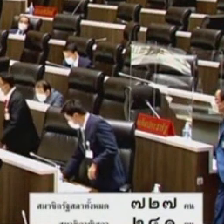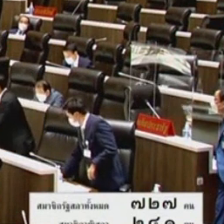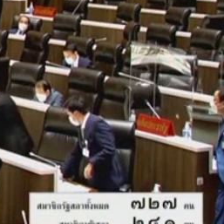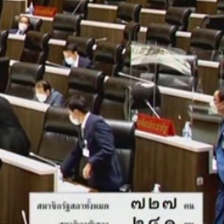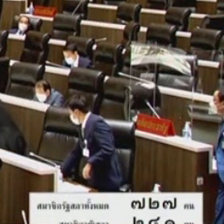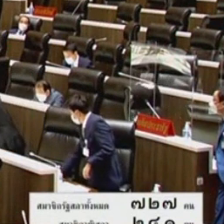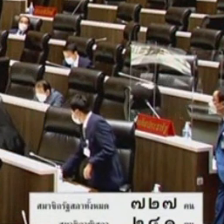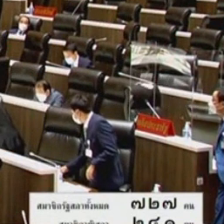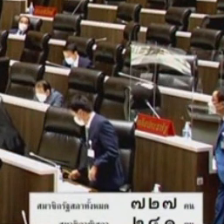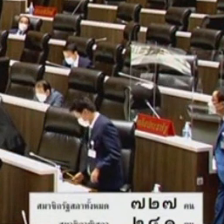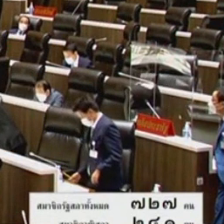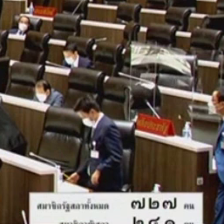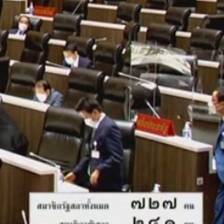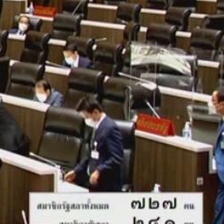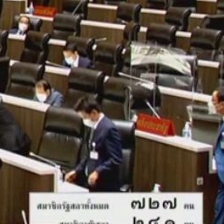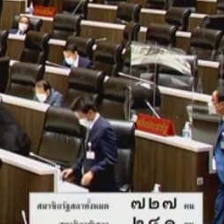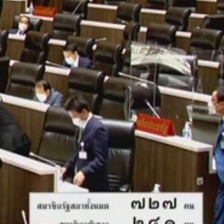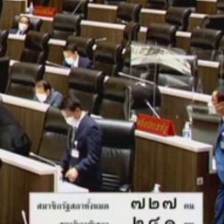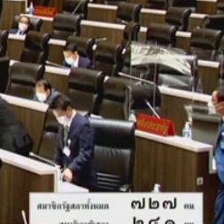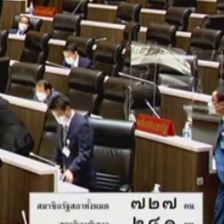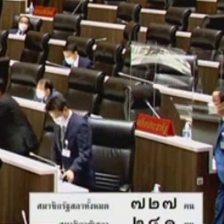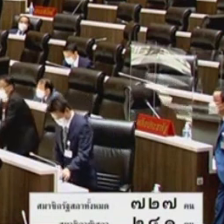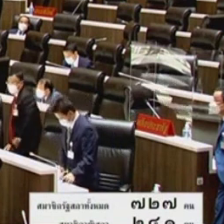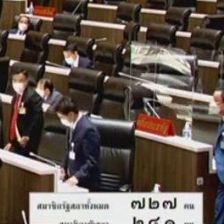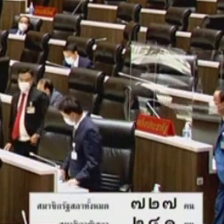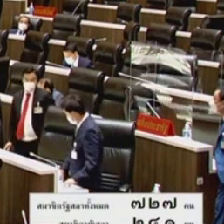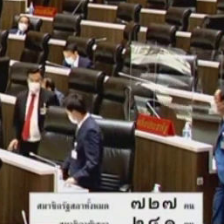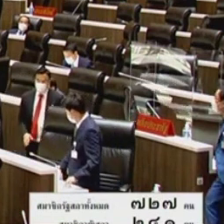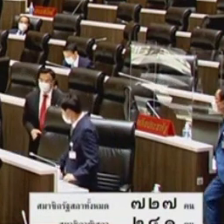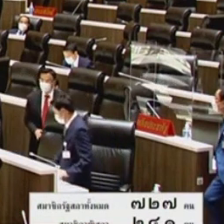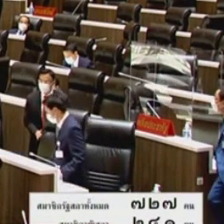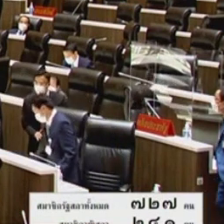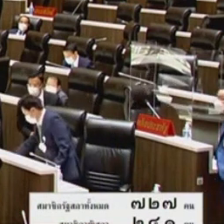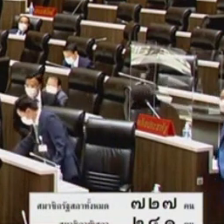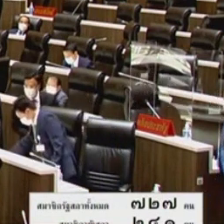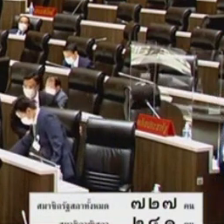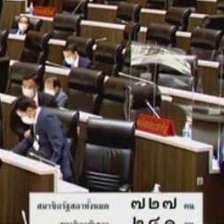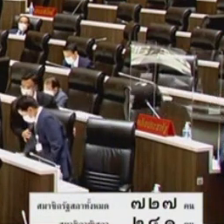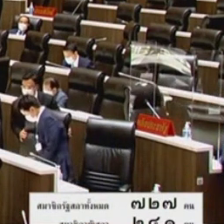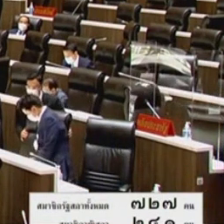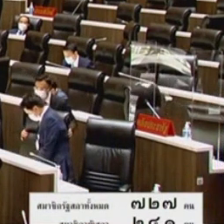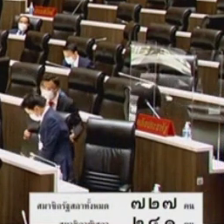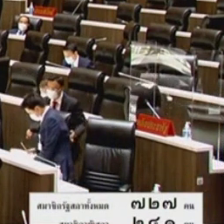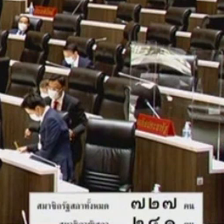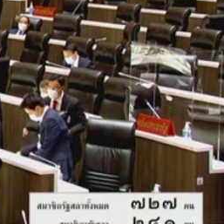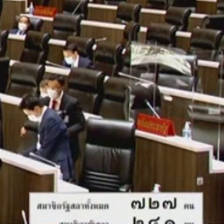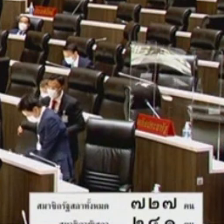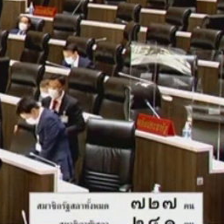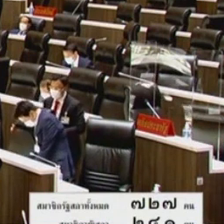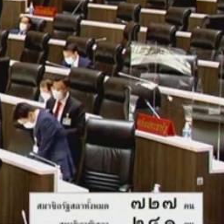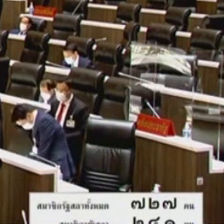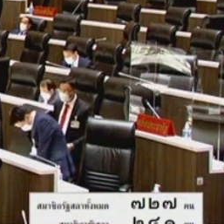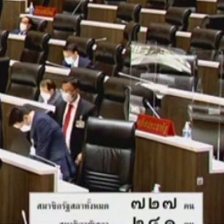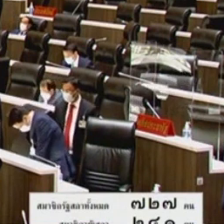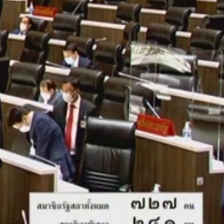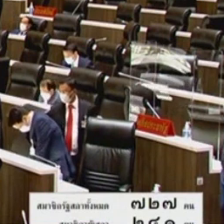ทั้งนี้ได้ตัดวรรคท้ายของมาตรา43ที่เป็นบทยกเว้นการมีเสรีภ